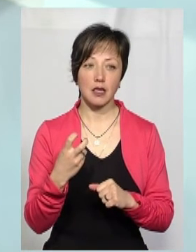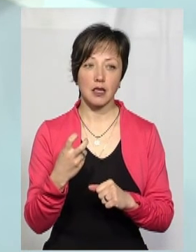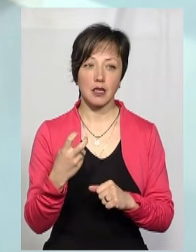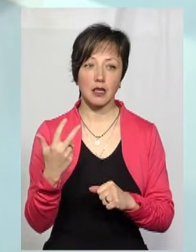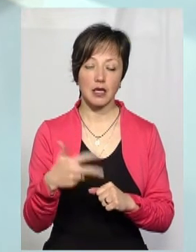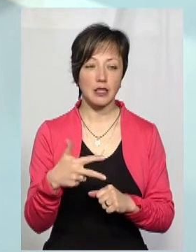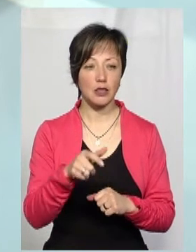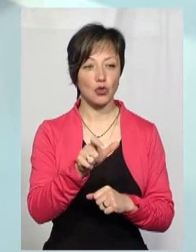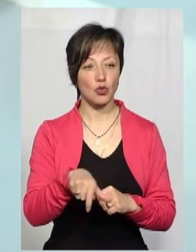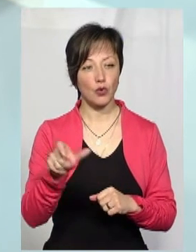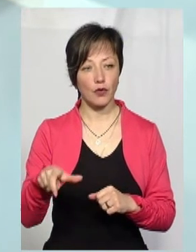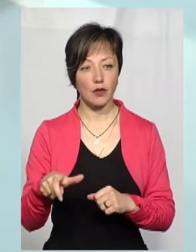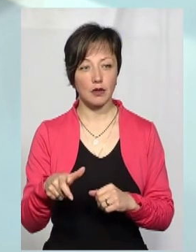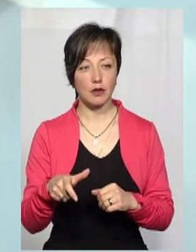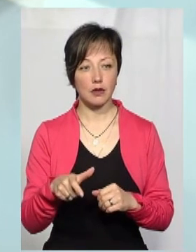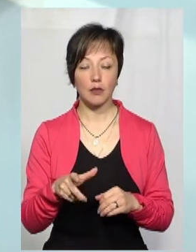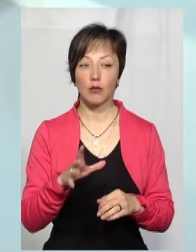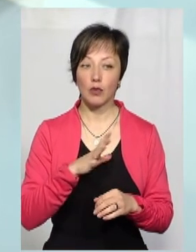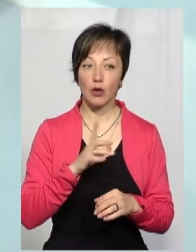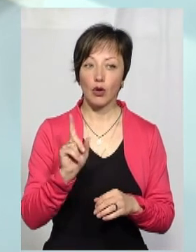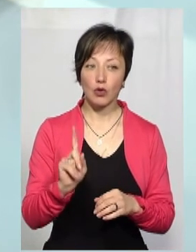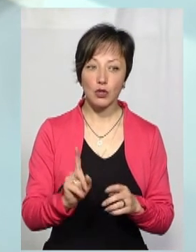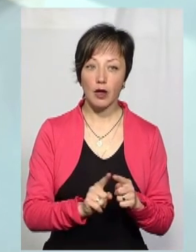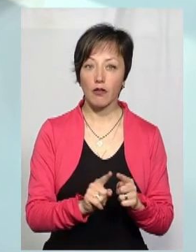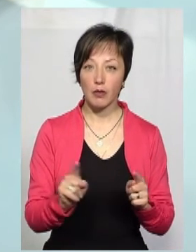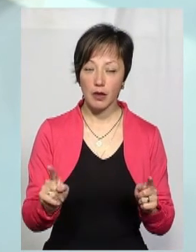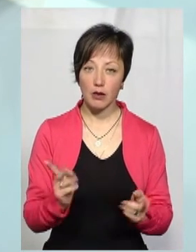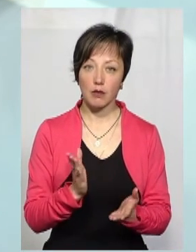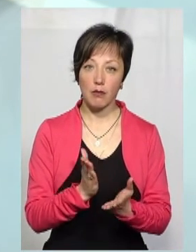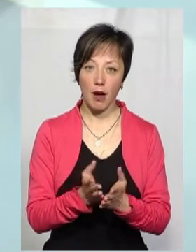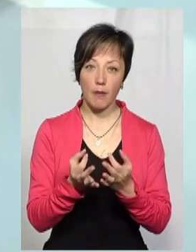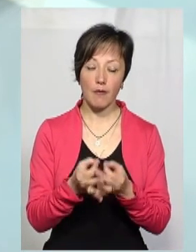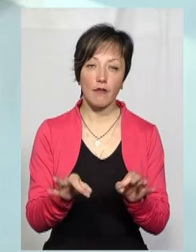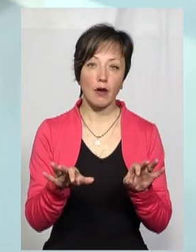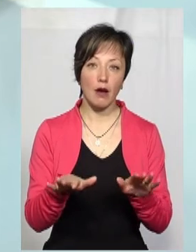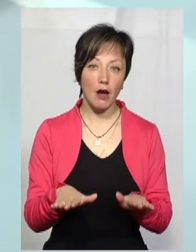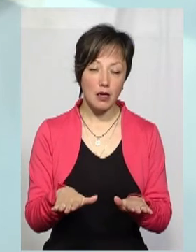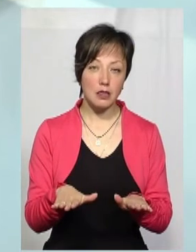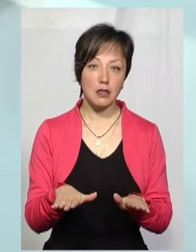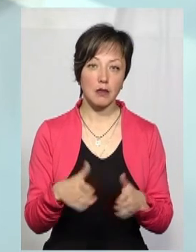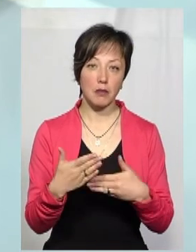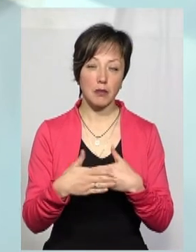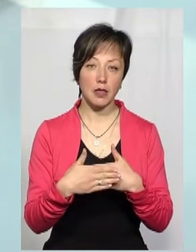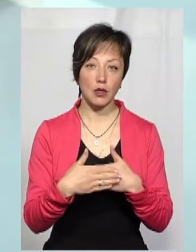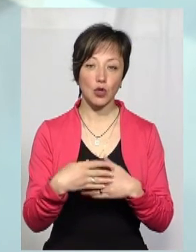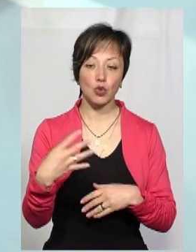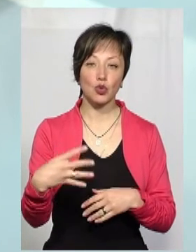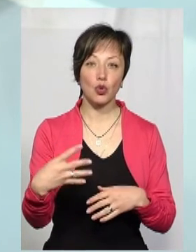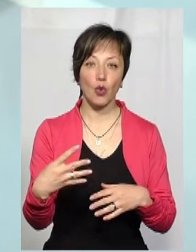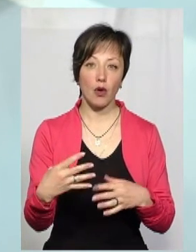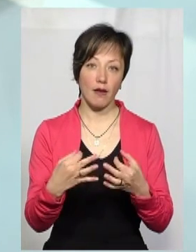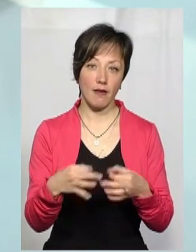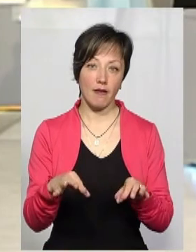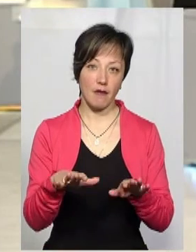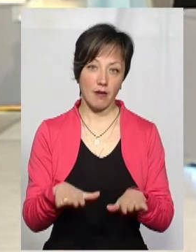біля 230 чоловік. Це було. Хоча в цей період і ми маємо вакансії, ми мали близько 40 вакансій